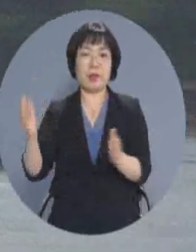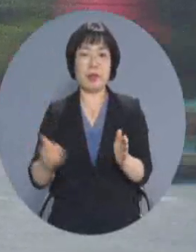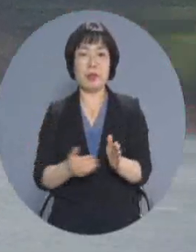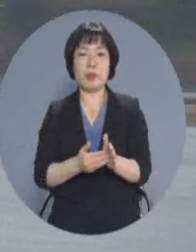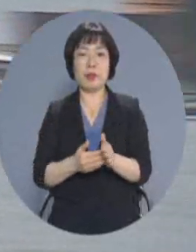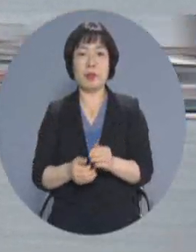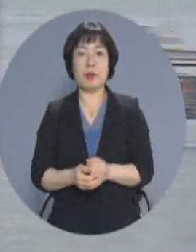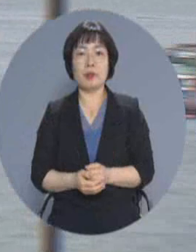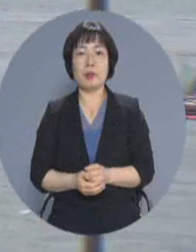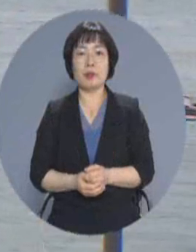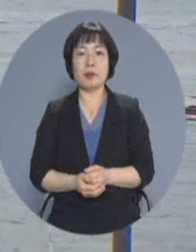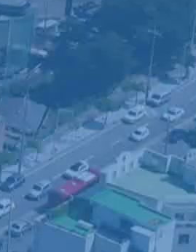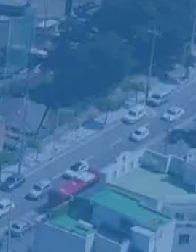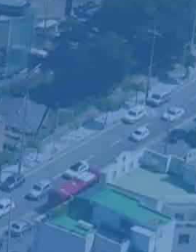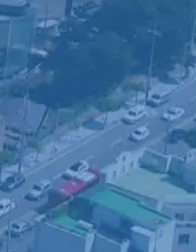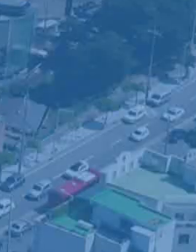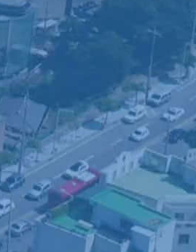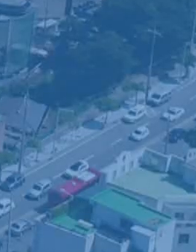주장했습니다.